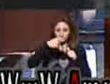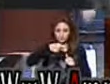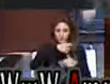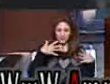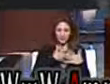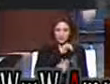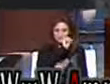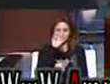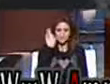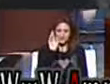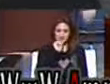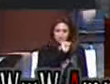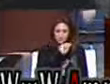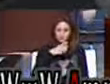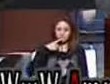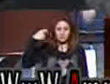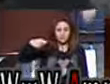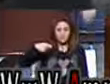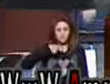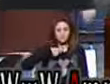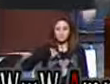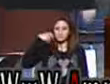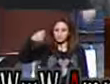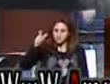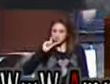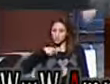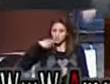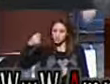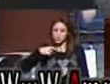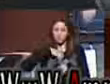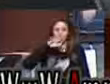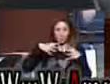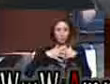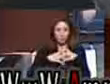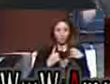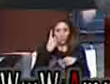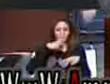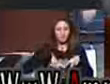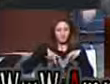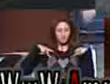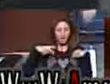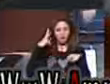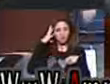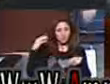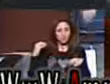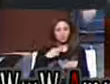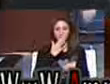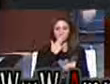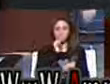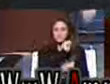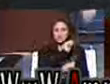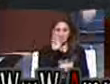كالمعتاد تهني، فإحنا بنهنيهم وهم بيهنونا، بنعيش حياة العيلة الواحدة بفرح بقيادة قداسة البابا